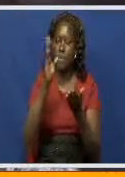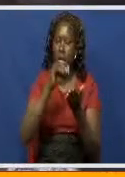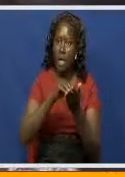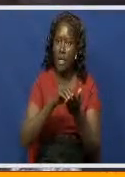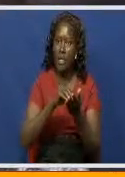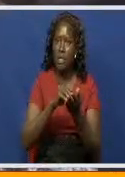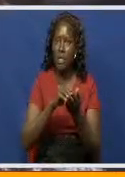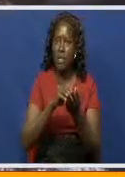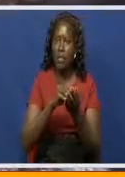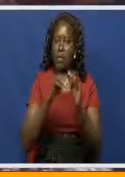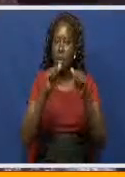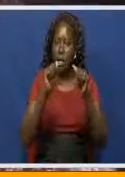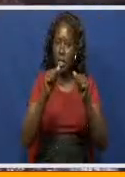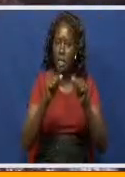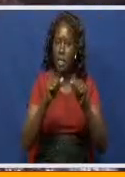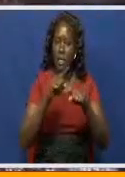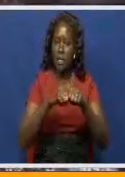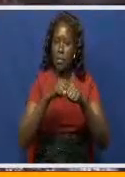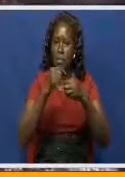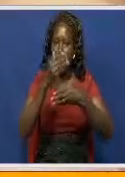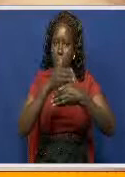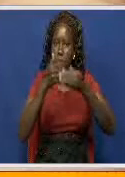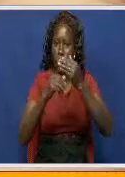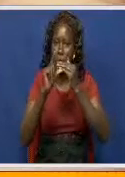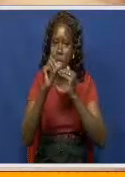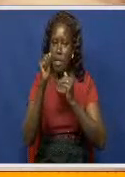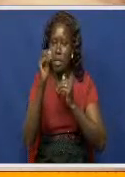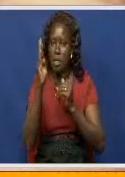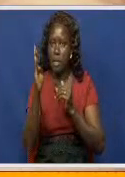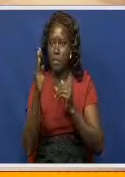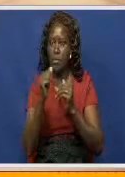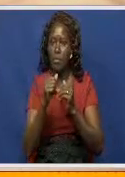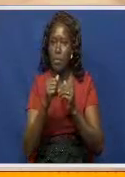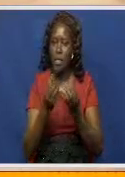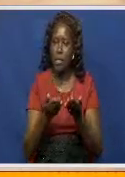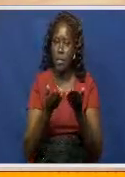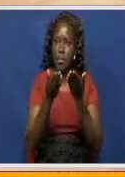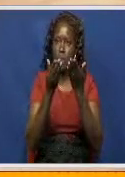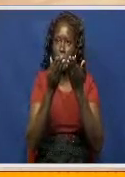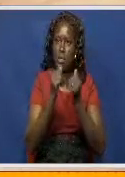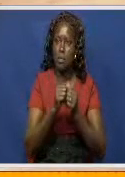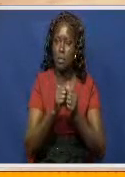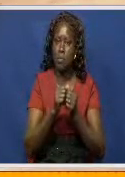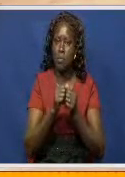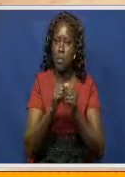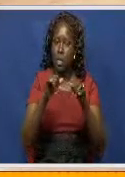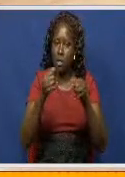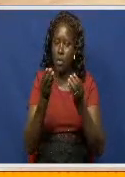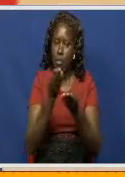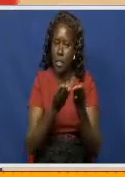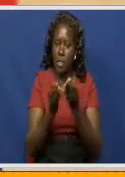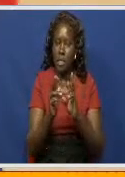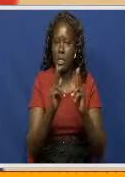Kibwa Laboratory ya Kenya Industrial Research and Development Institute kire gukiria onjori the babethe amwena bajua